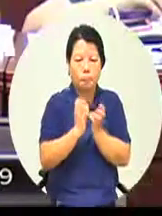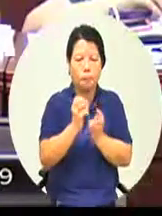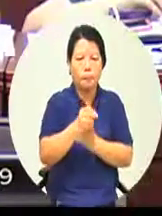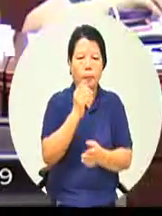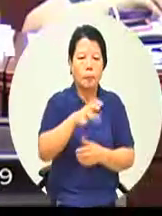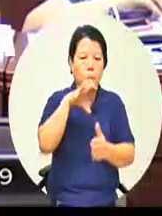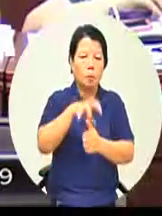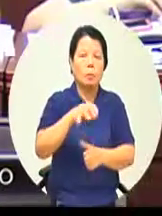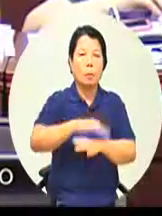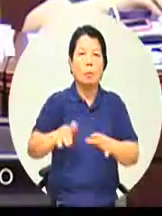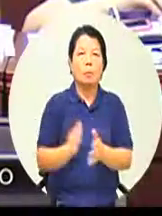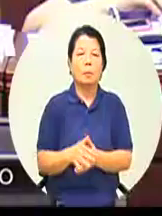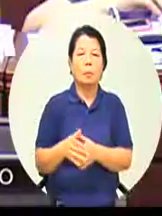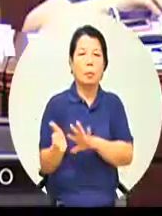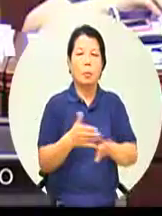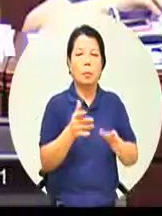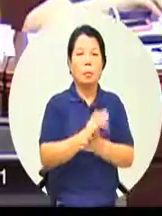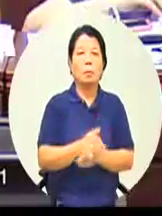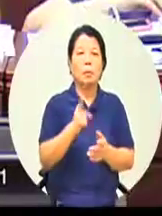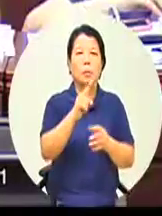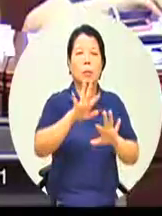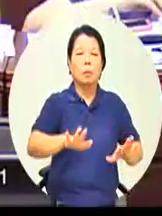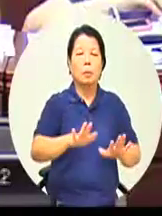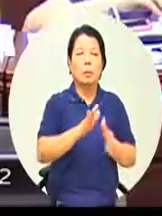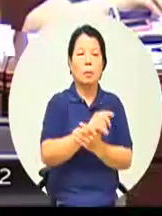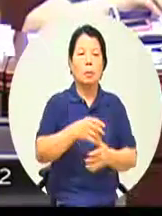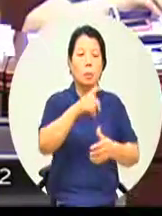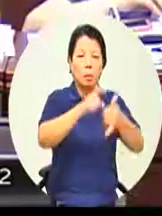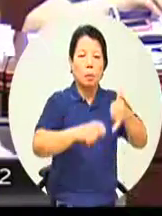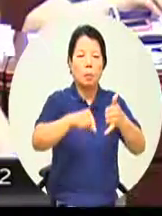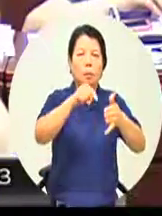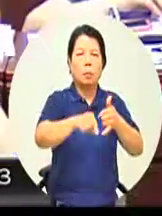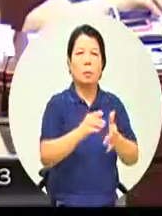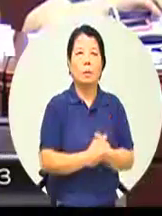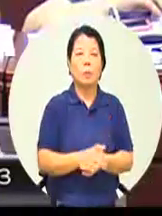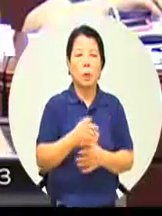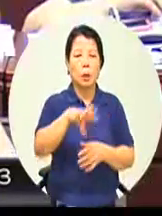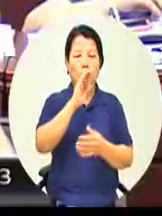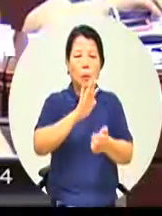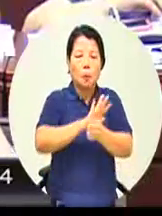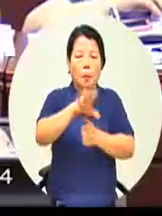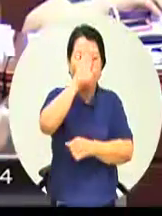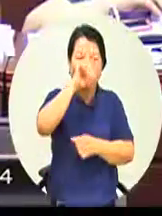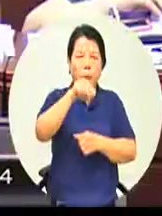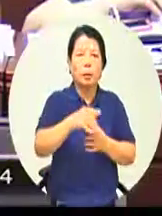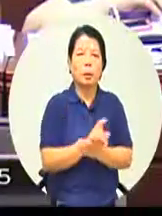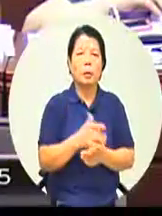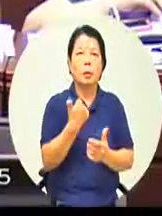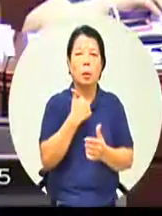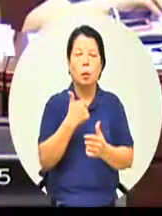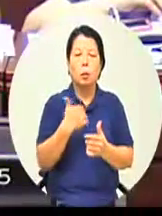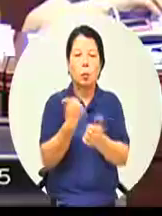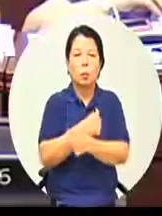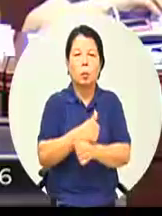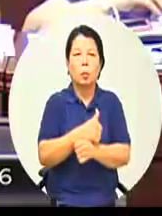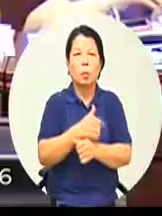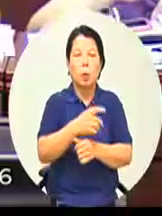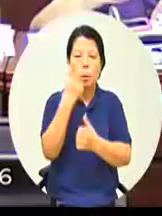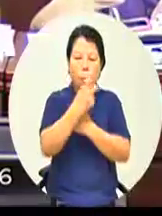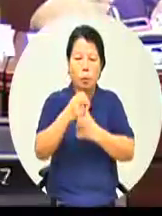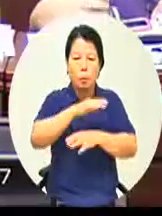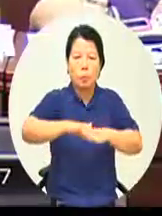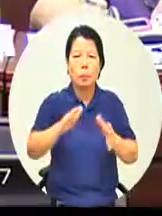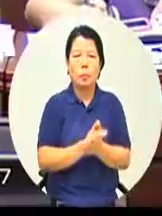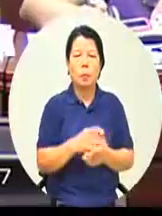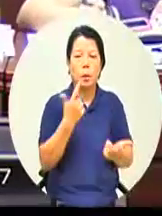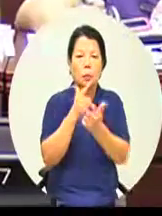范。那有关你提到的 ADHD 的这个个案的情形呢，那我想我们会由大夫这边来做一个检讨，将来会有